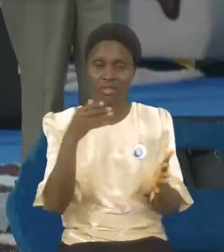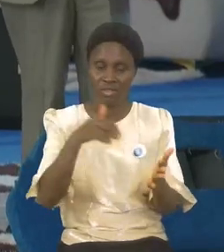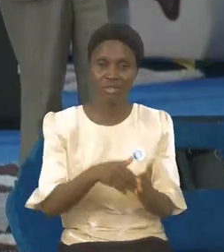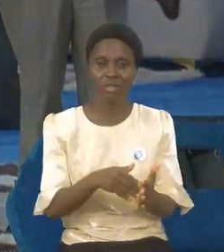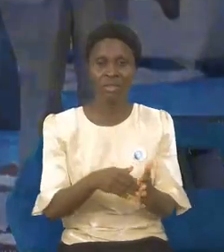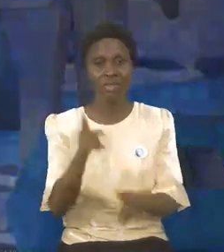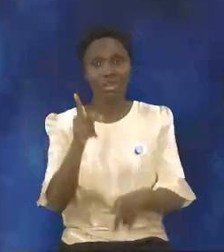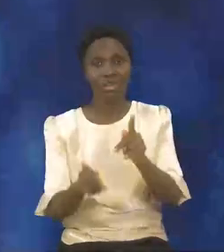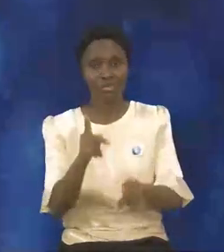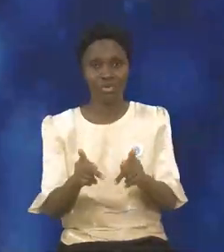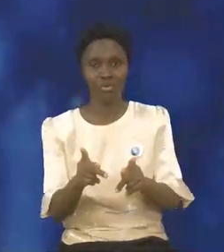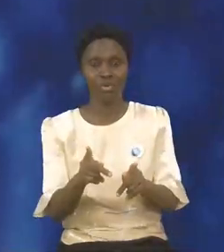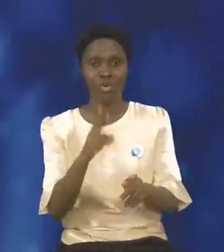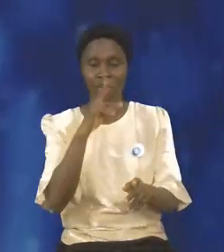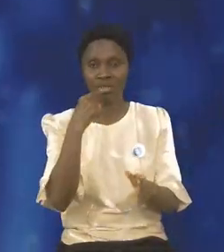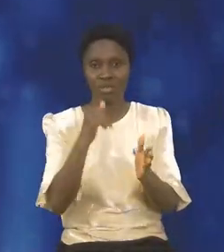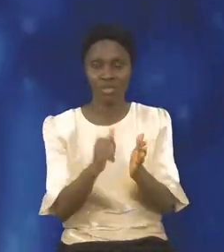forme finale du royaume